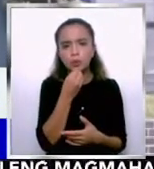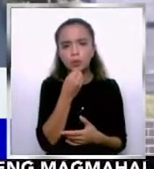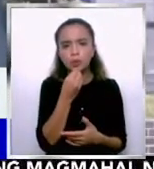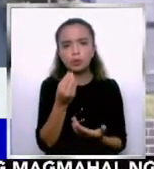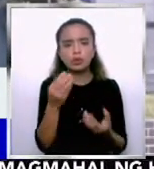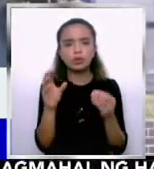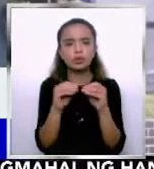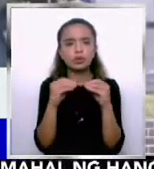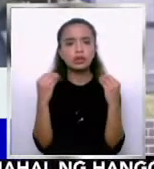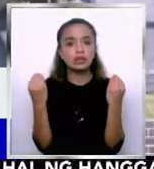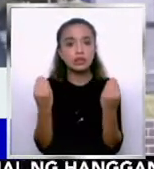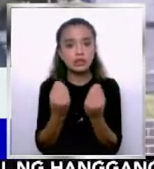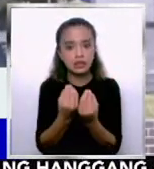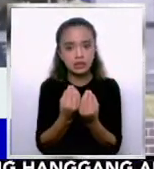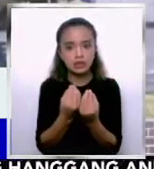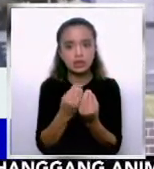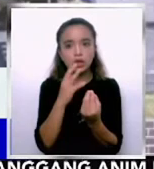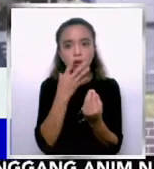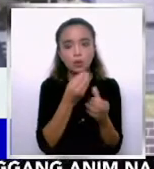left-leaning organizations taking advantage